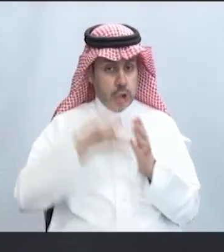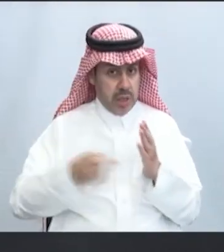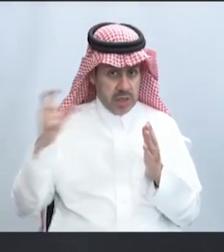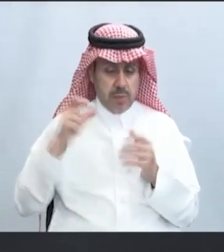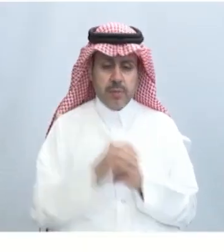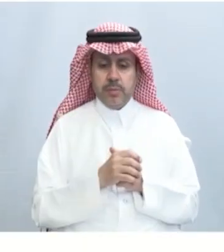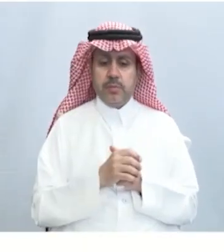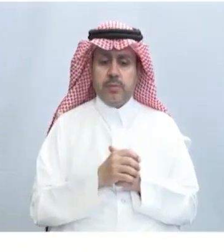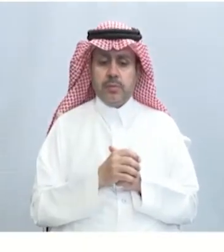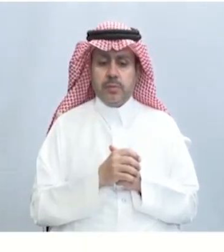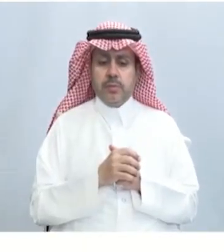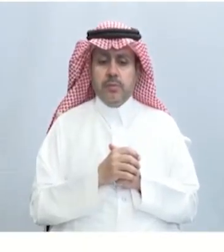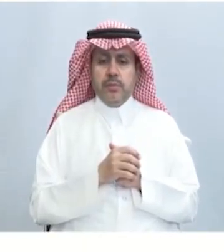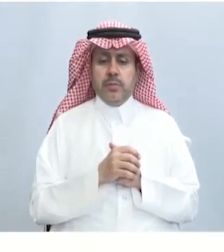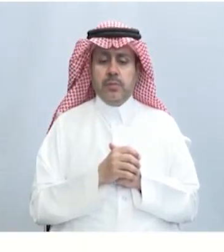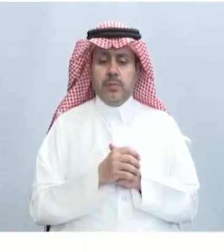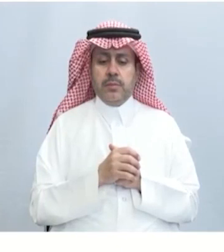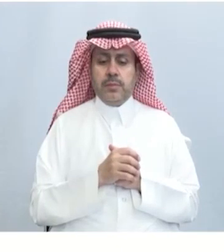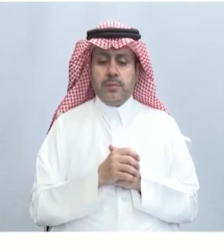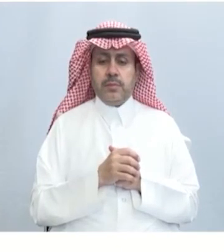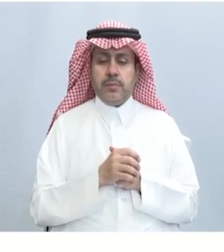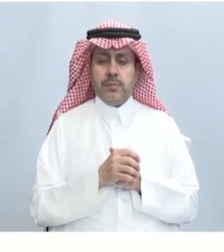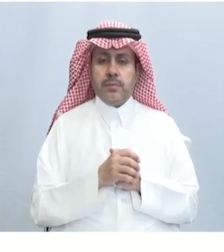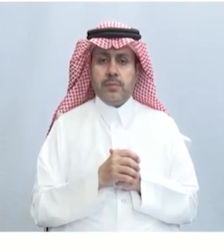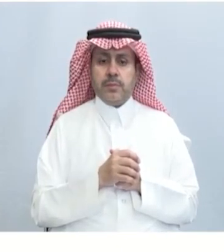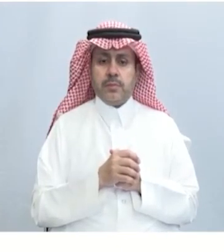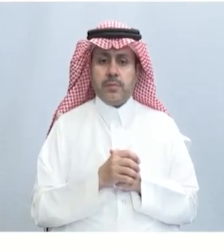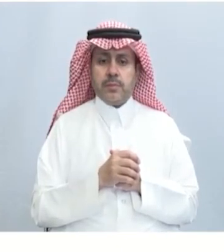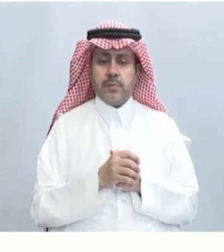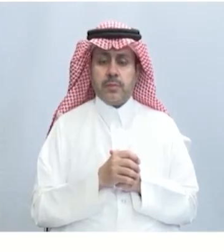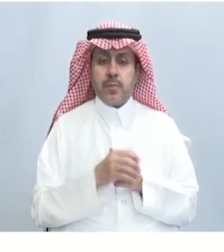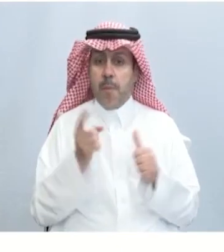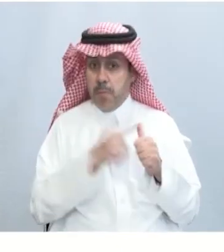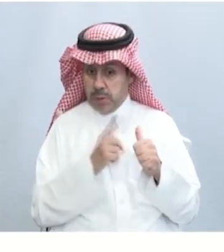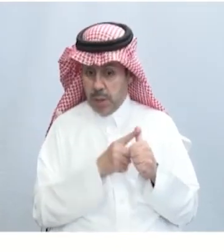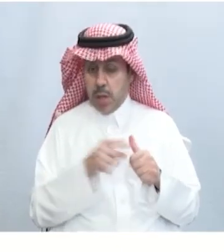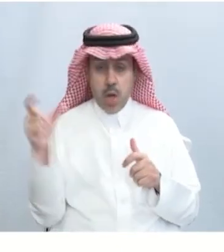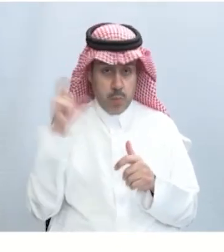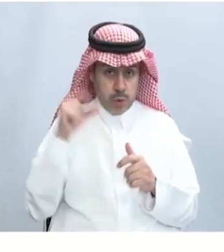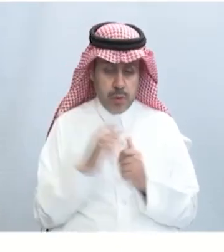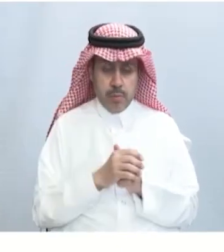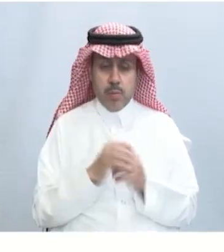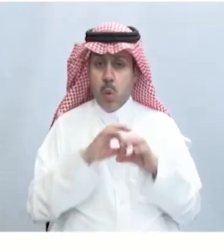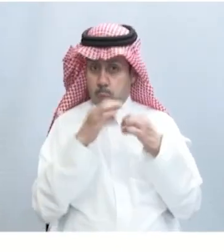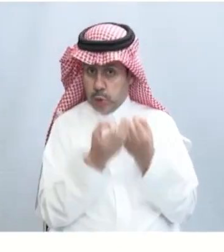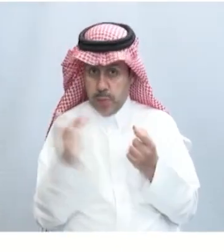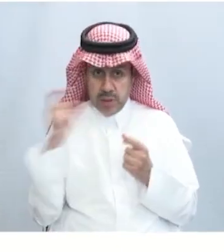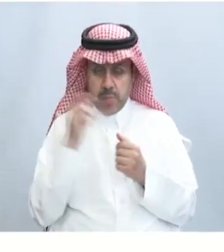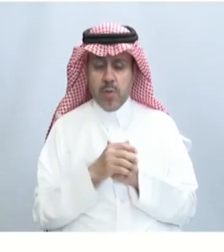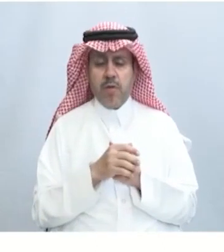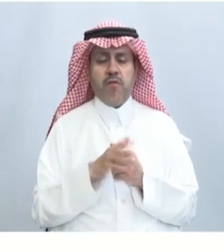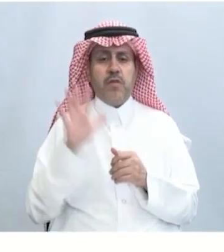اسلاميه تكون شريعه اسلاميه منطلق المسلم والمجتمع الاسلامي في شؤون